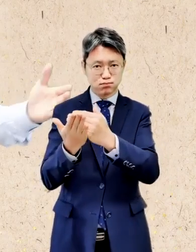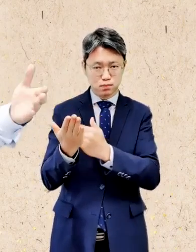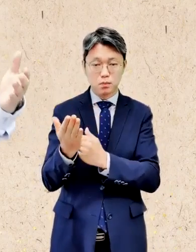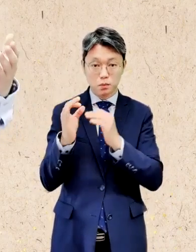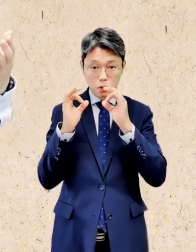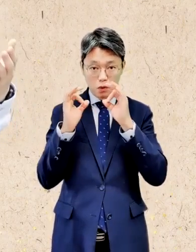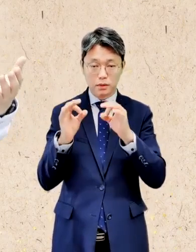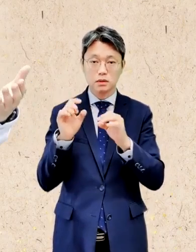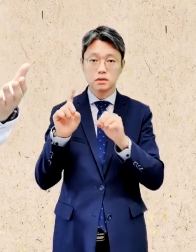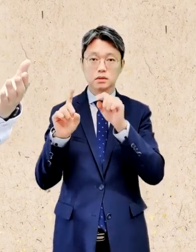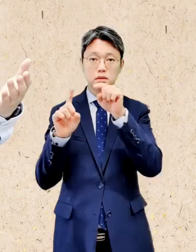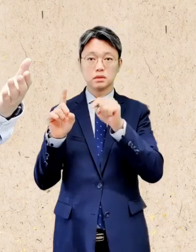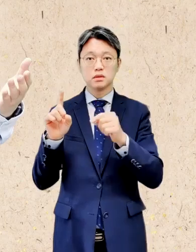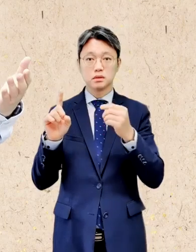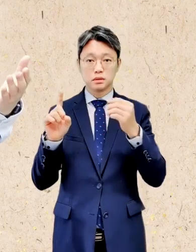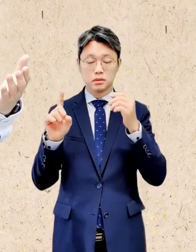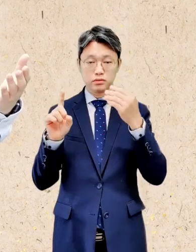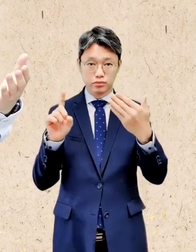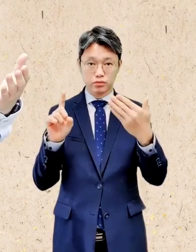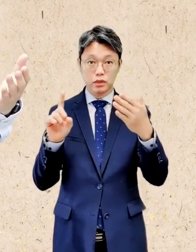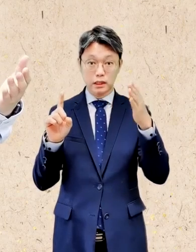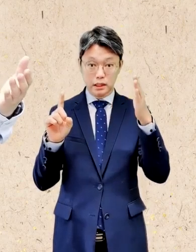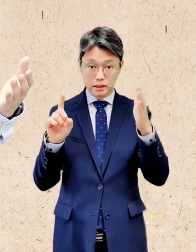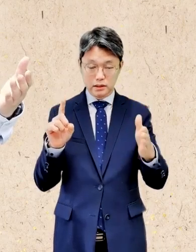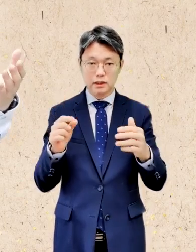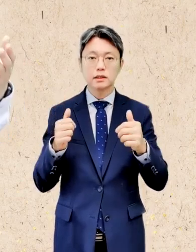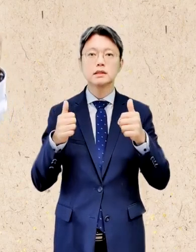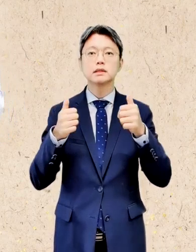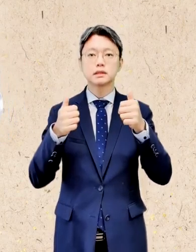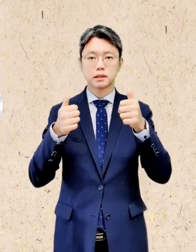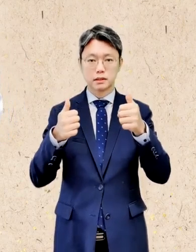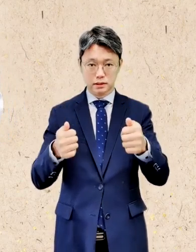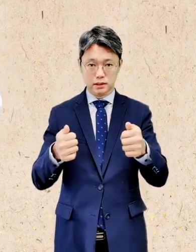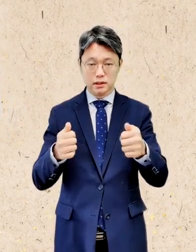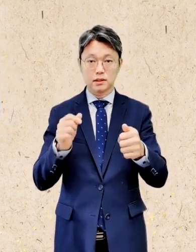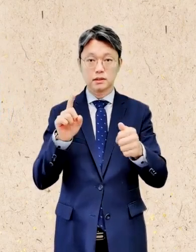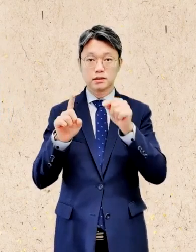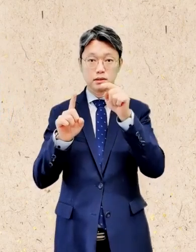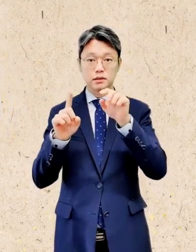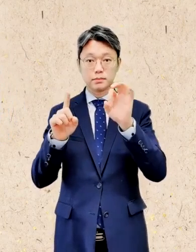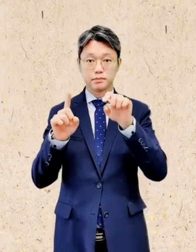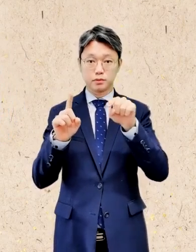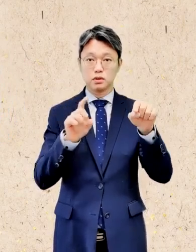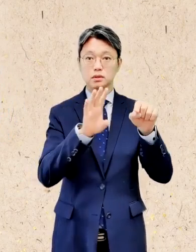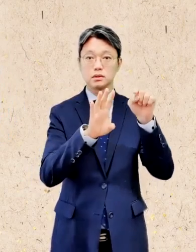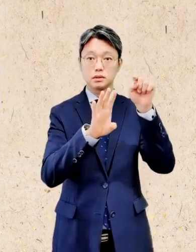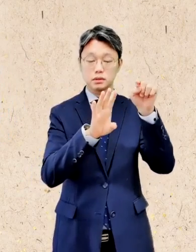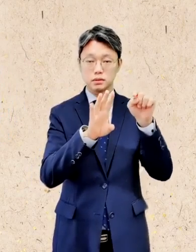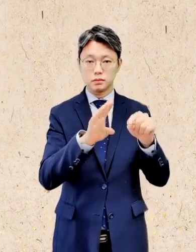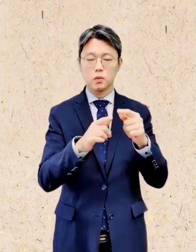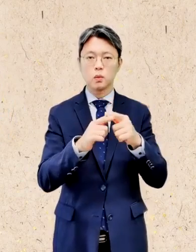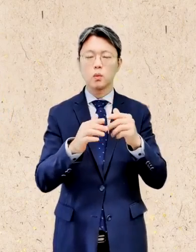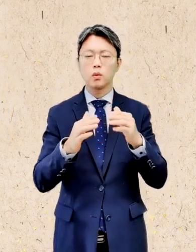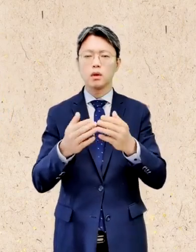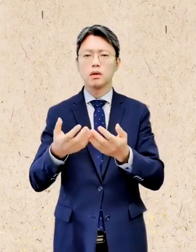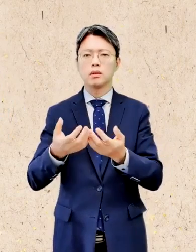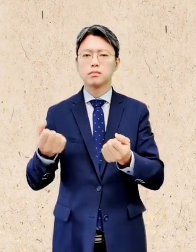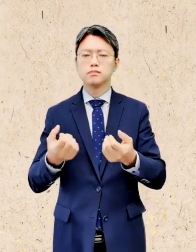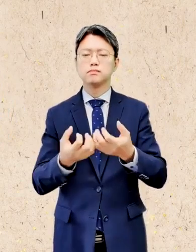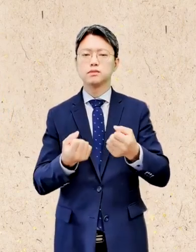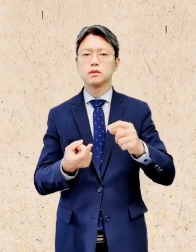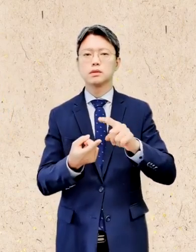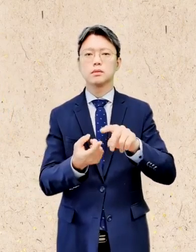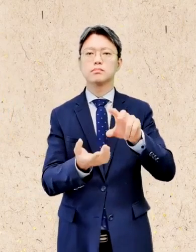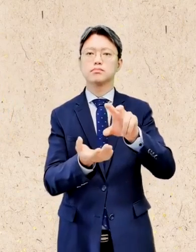보면 1장 9절까지는 인사와 머릿말이고 1장 10절부터 4장까지는 교회 안의 분파에 대한